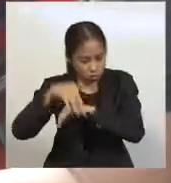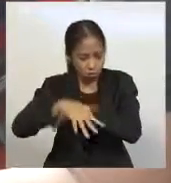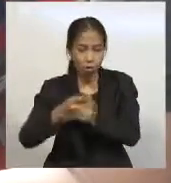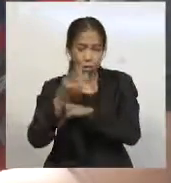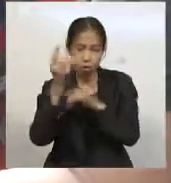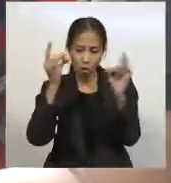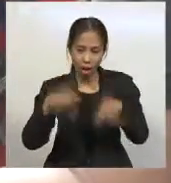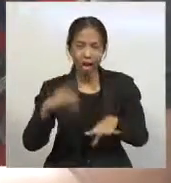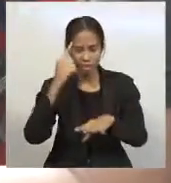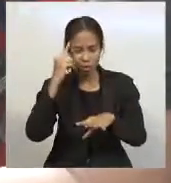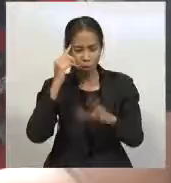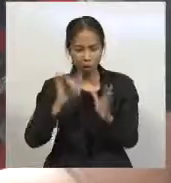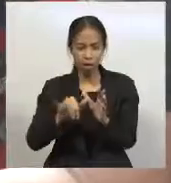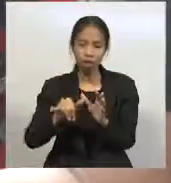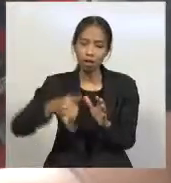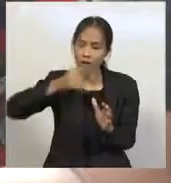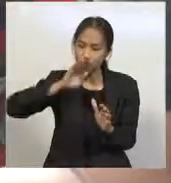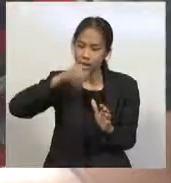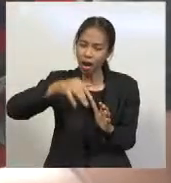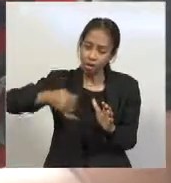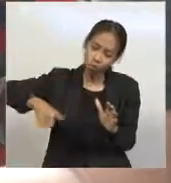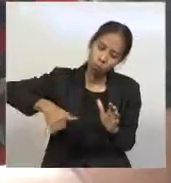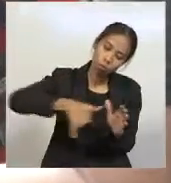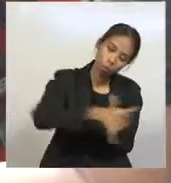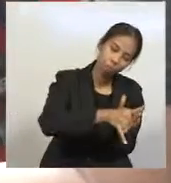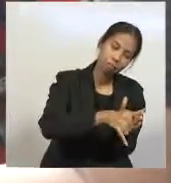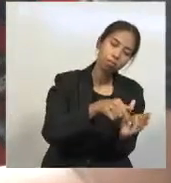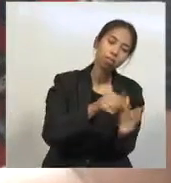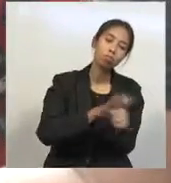าเนี่ยก็น่าจะติดในเครื่องกั้นนี้พอดี